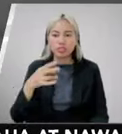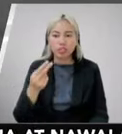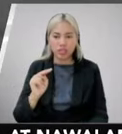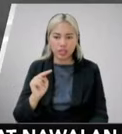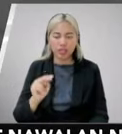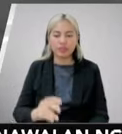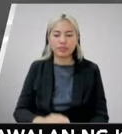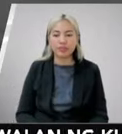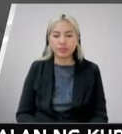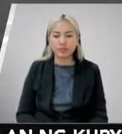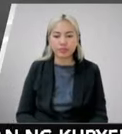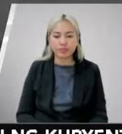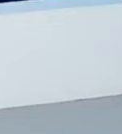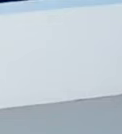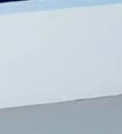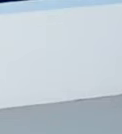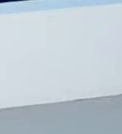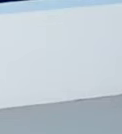Integrated News.